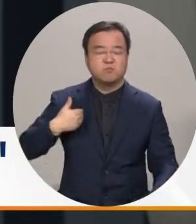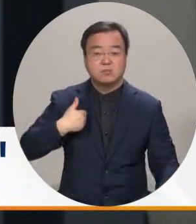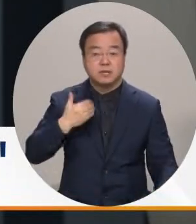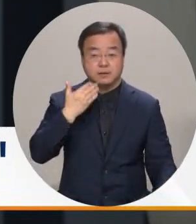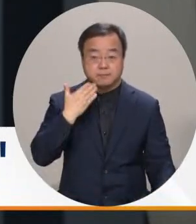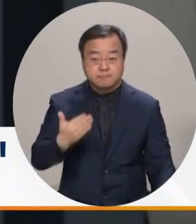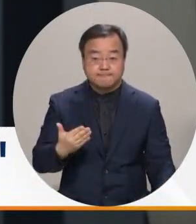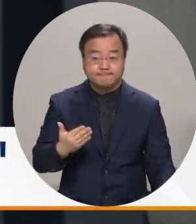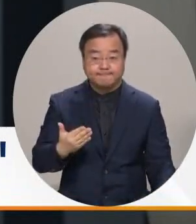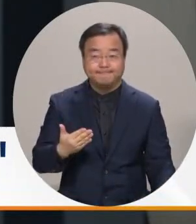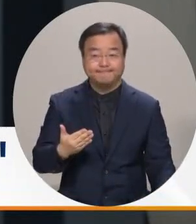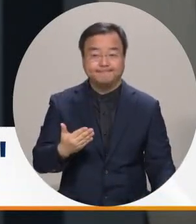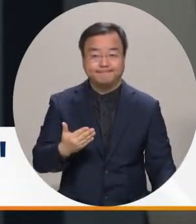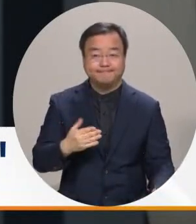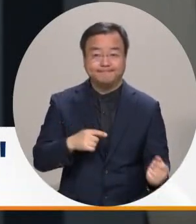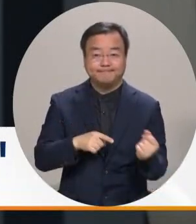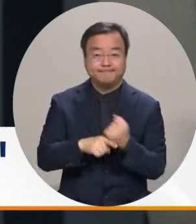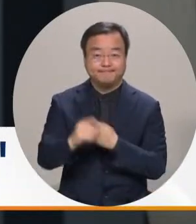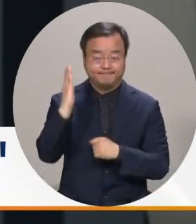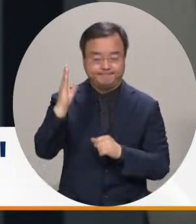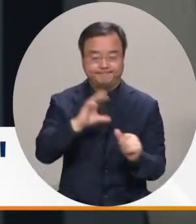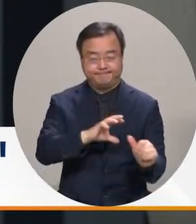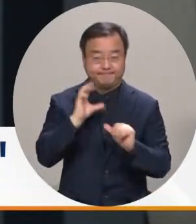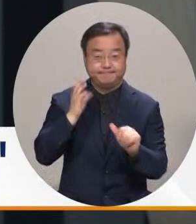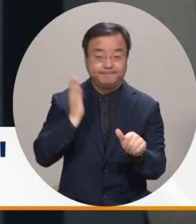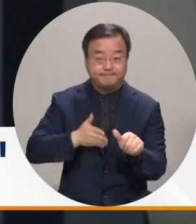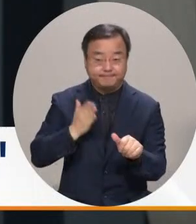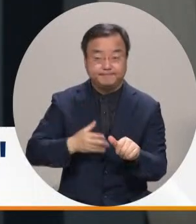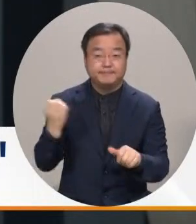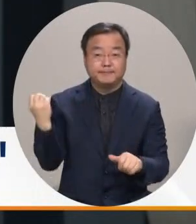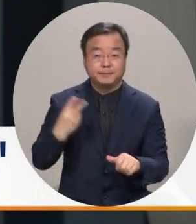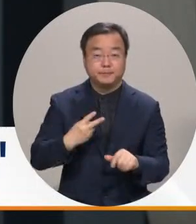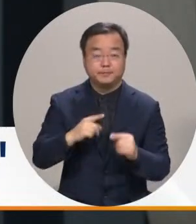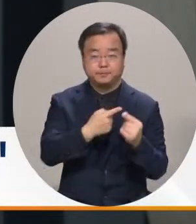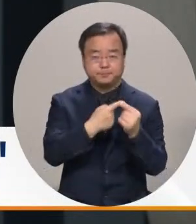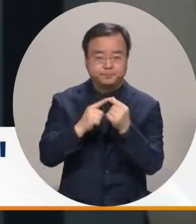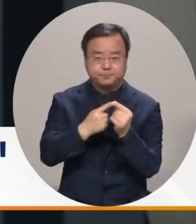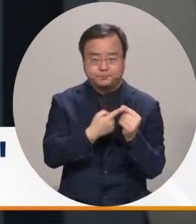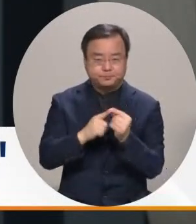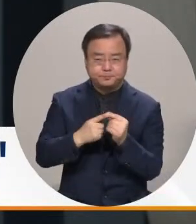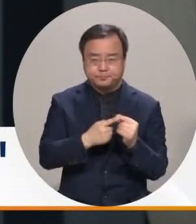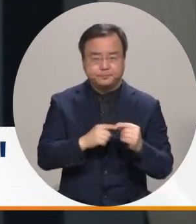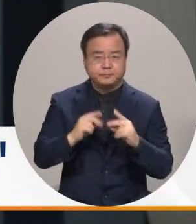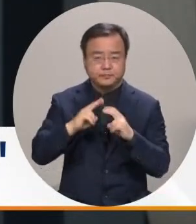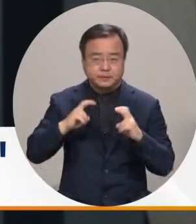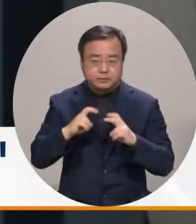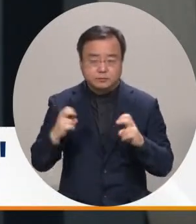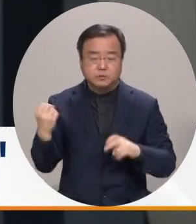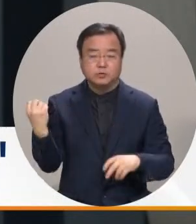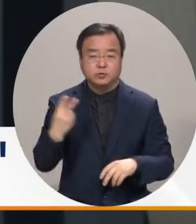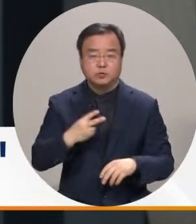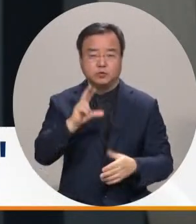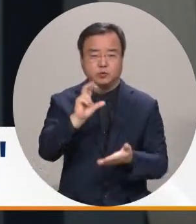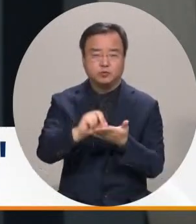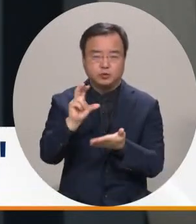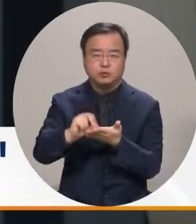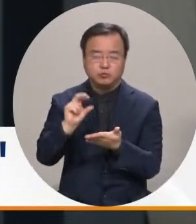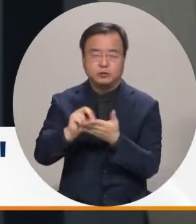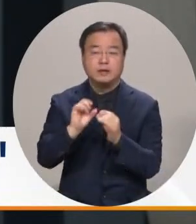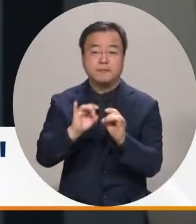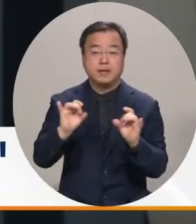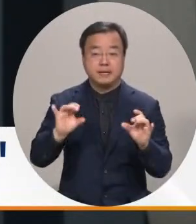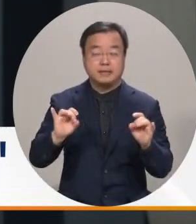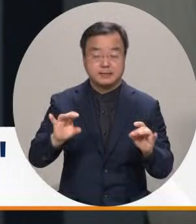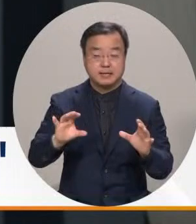강의를 좀 적극적으로 활용했으면 좋겠다 거기에 더해서 지문의 철저한 분석뿐만 아니라 각 문항이 담고 있는